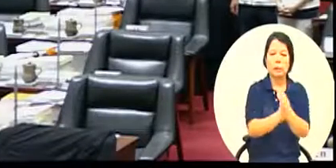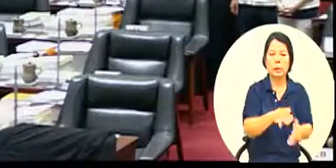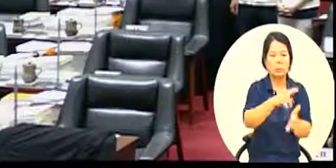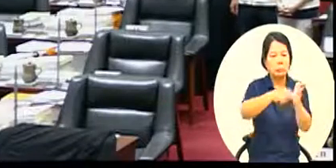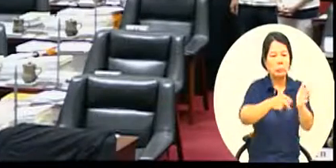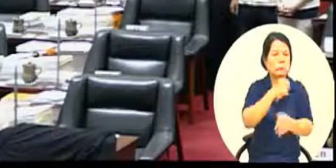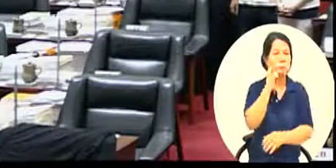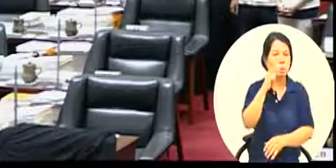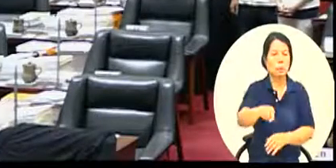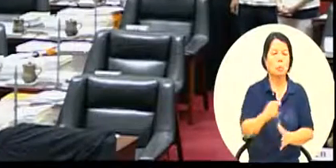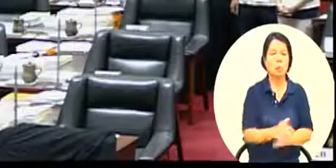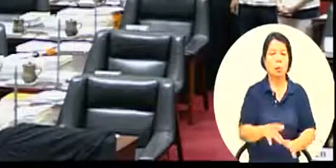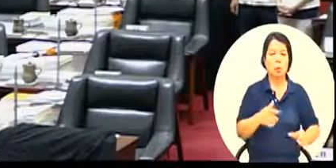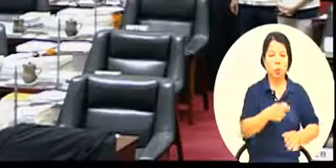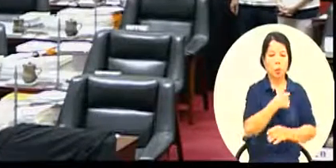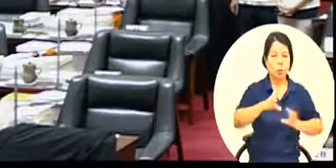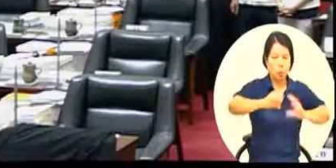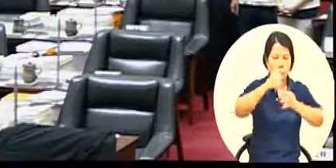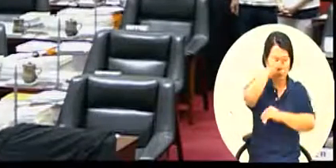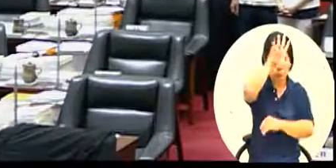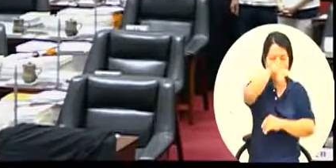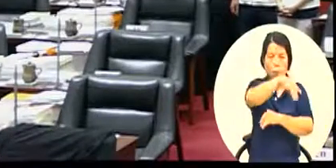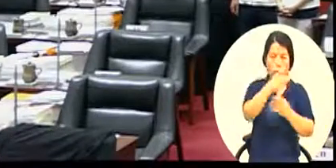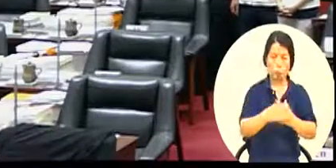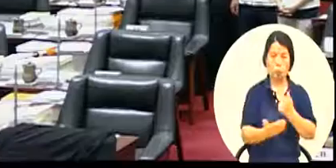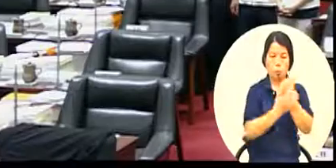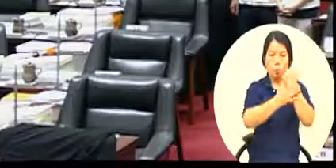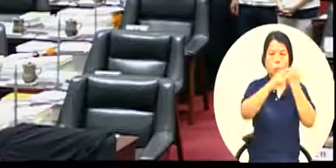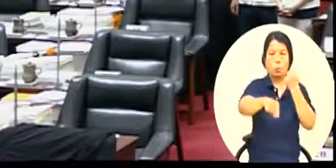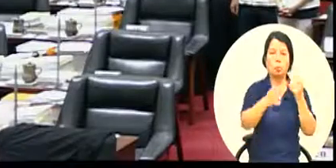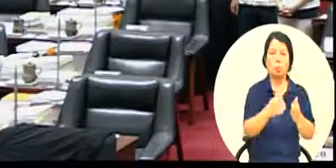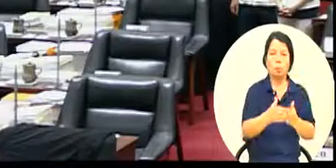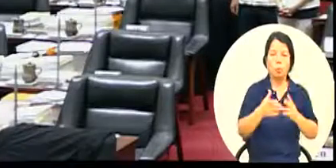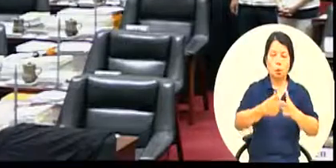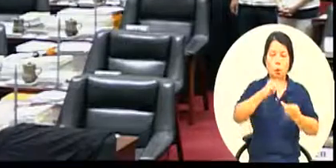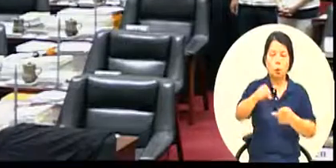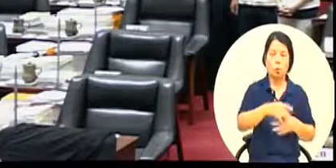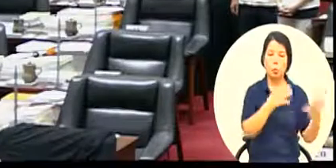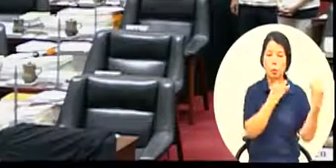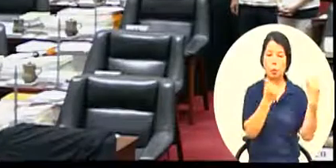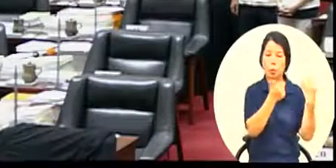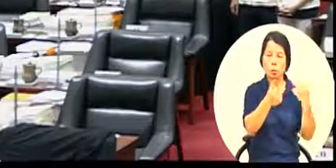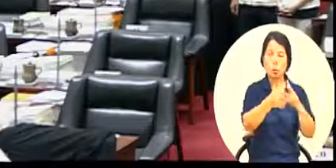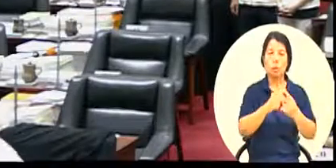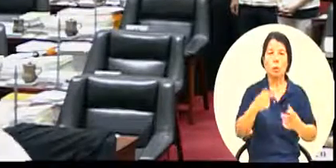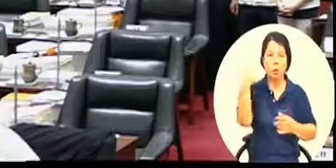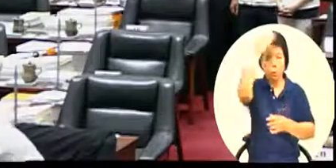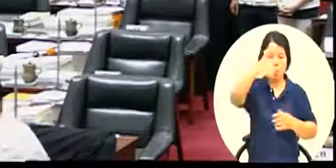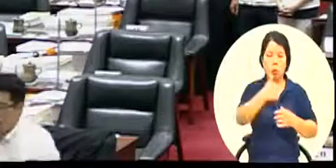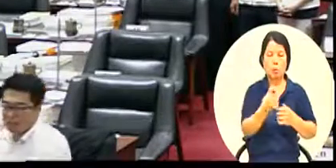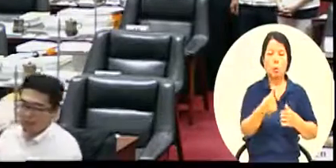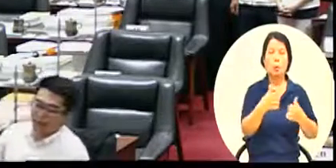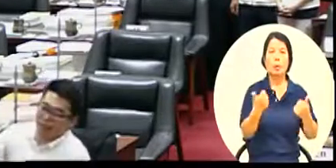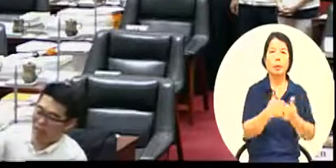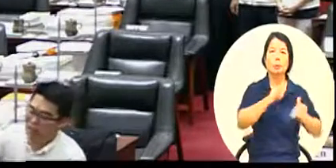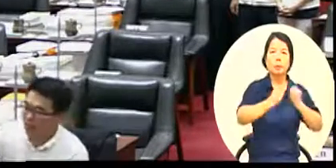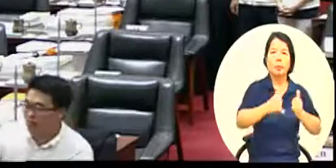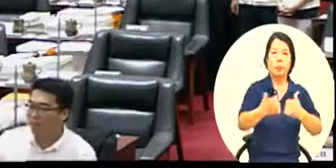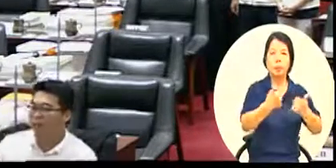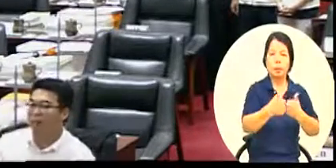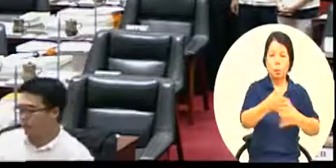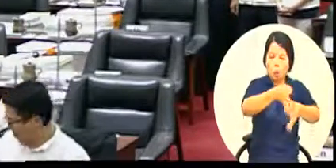相信在野党吼，有哪支持我，诶，即款含啥物搭甲咱的民进党团议员，甲阮联署